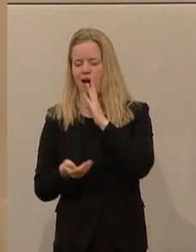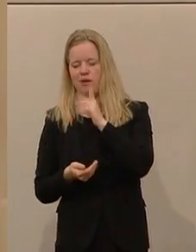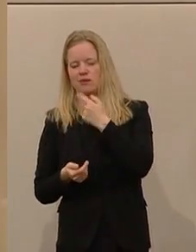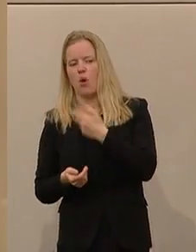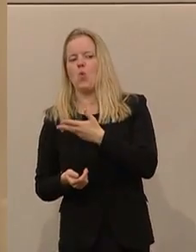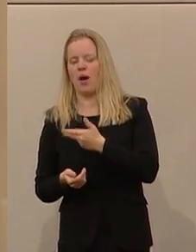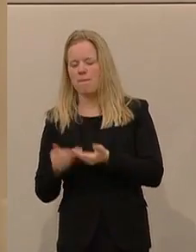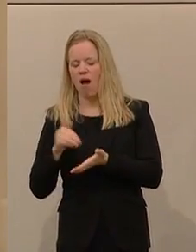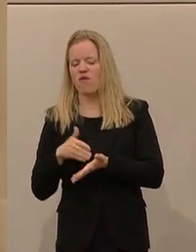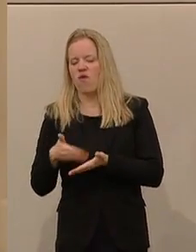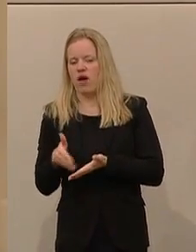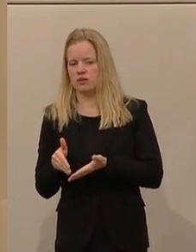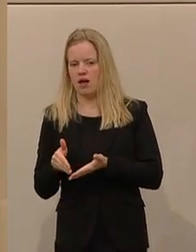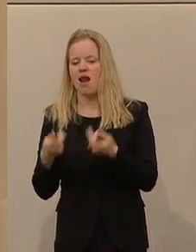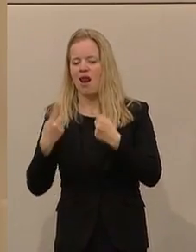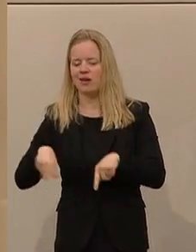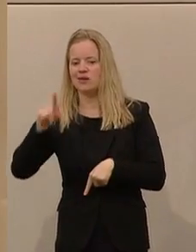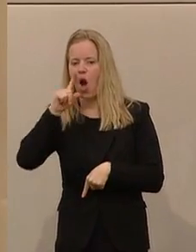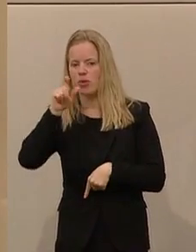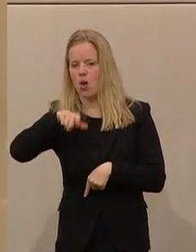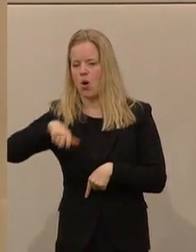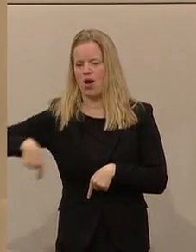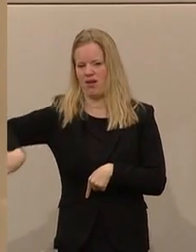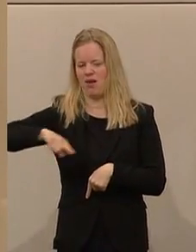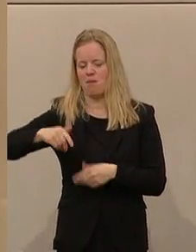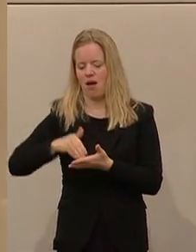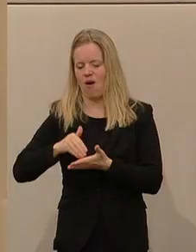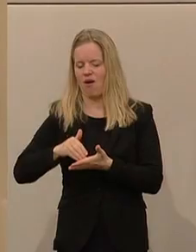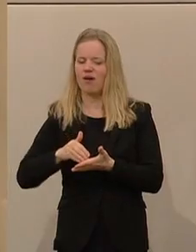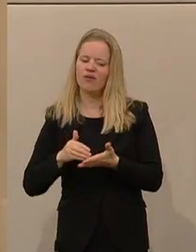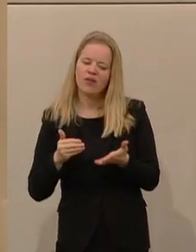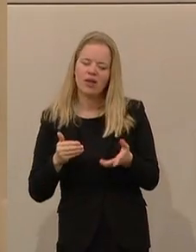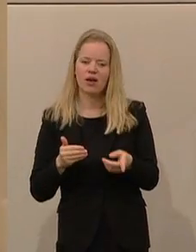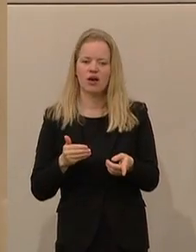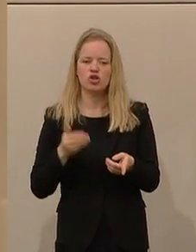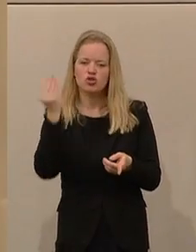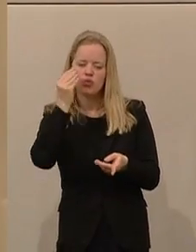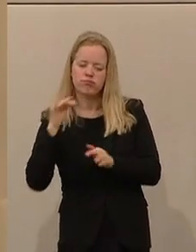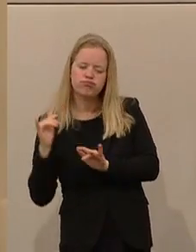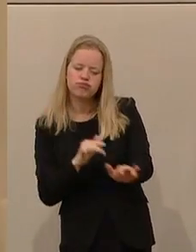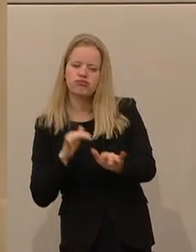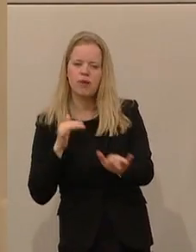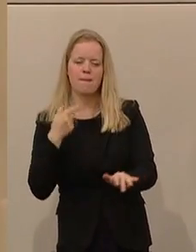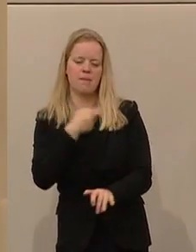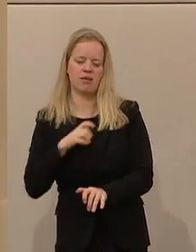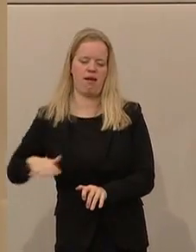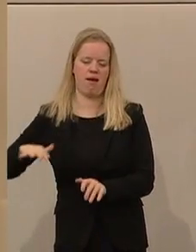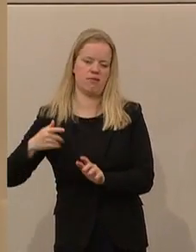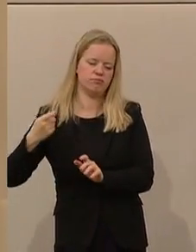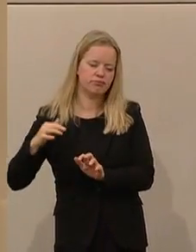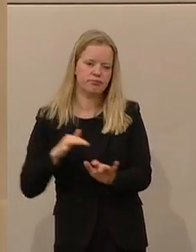Landeshauptleute, nämlich den Zugriff auf die parteipolitische Schule. Das Schulbuch nicht relevant, das